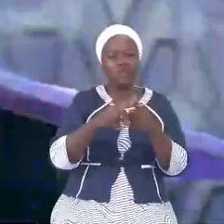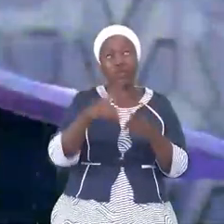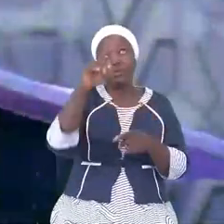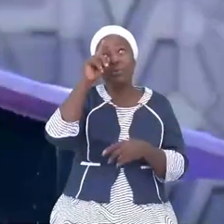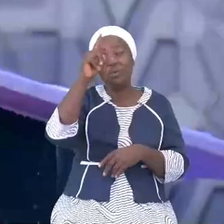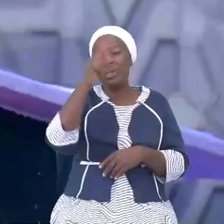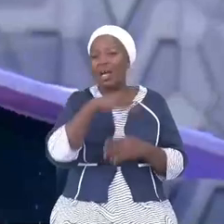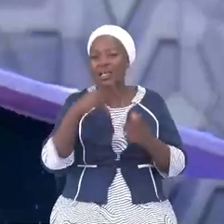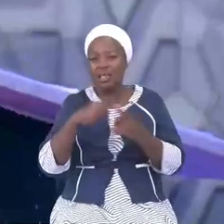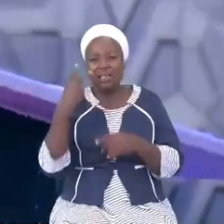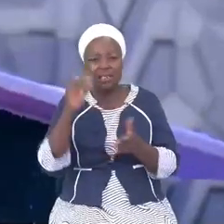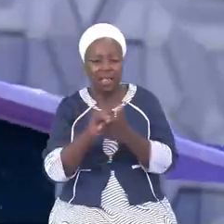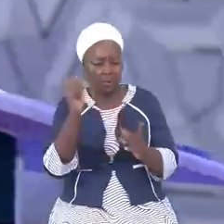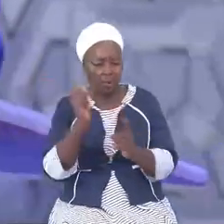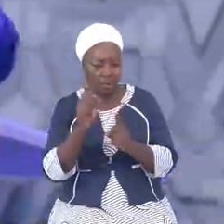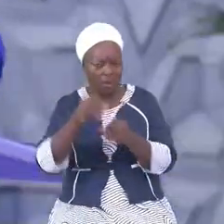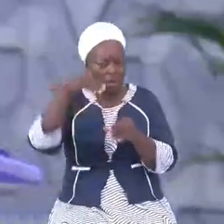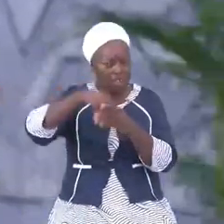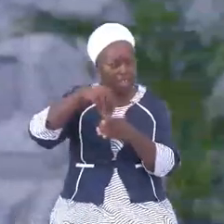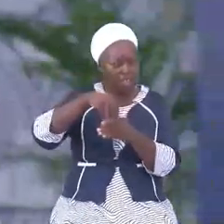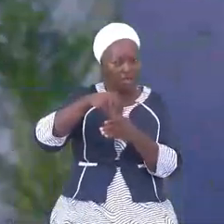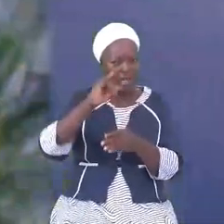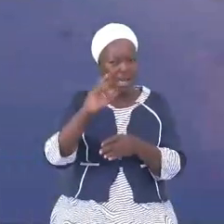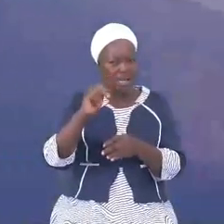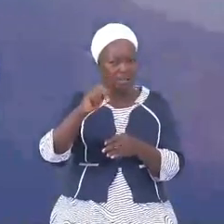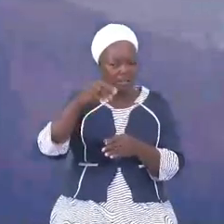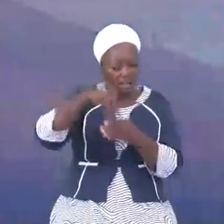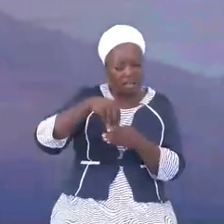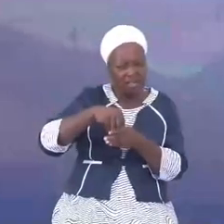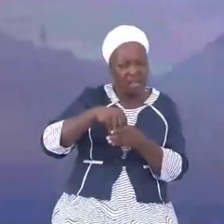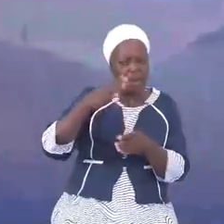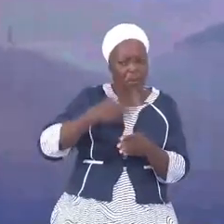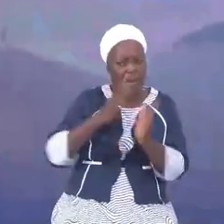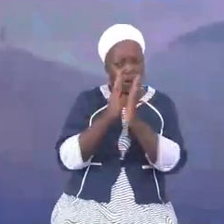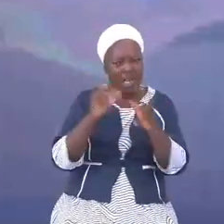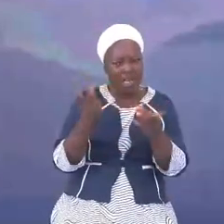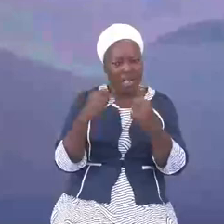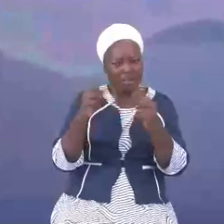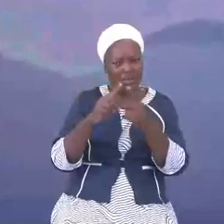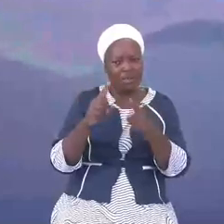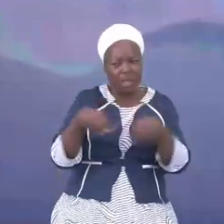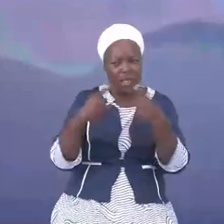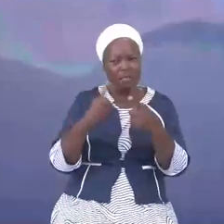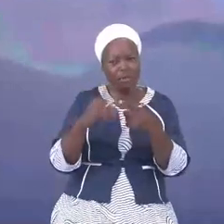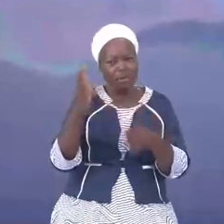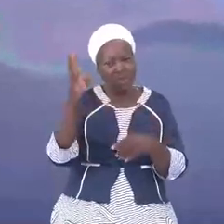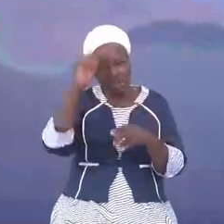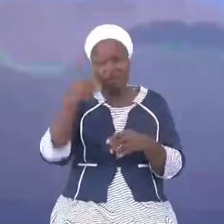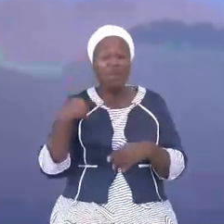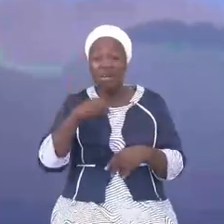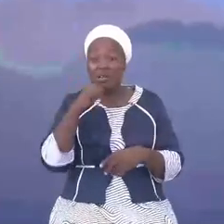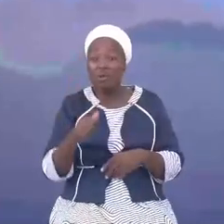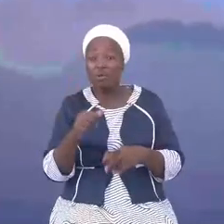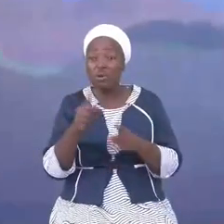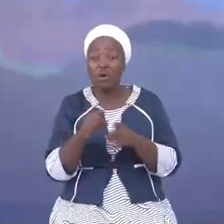lui. Ma prière est parvenue jusqu'à toi. Nous ne pouvons pas passer par les portes fermées. Mais nos prières